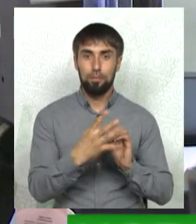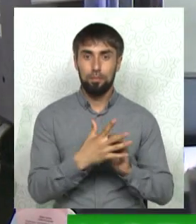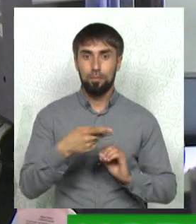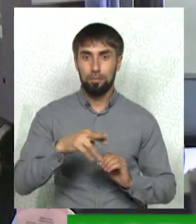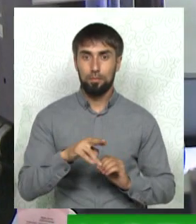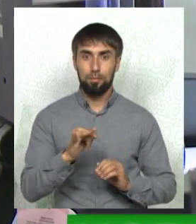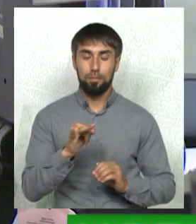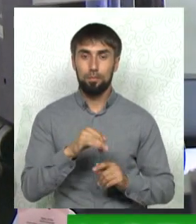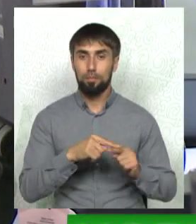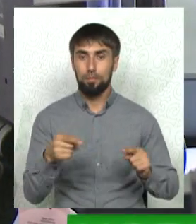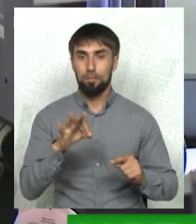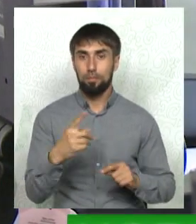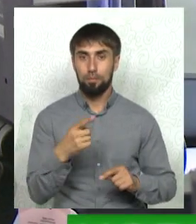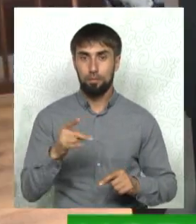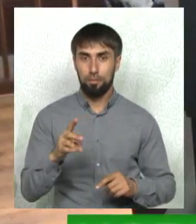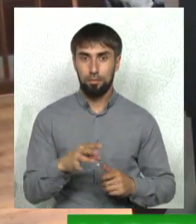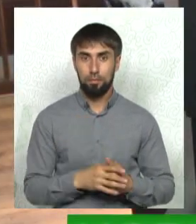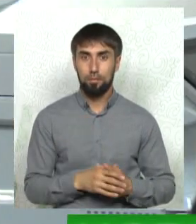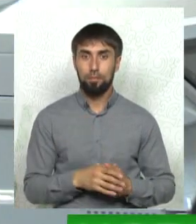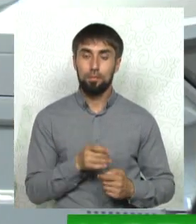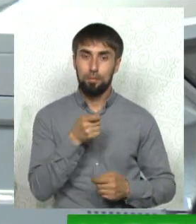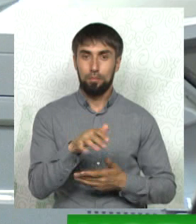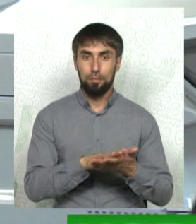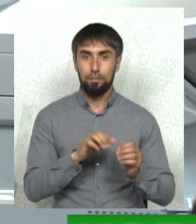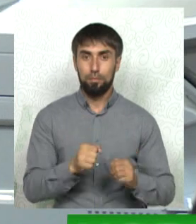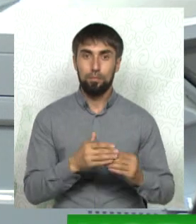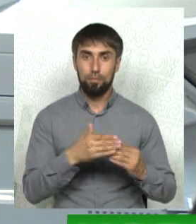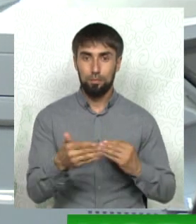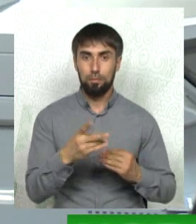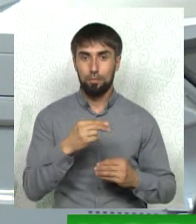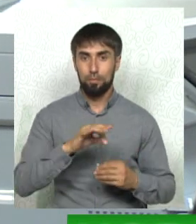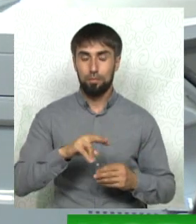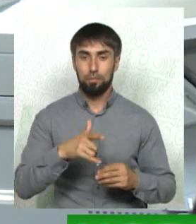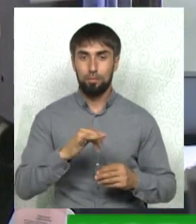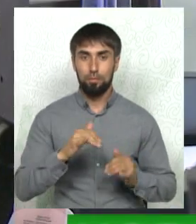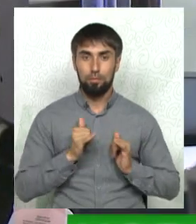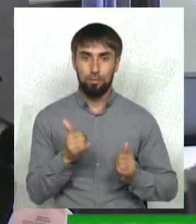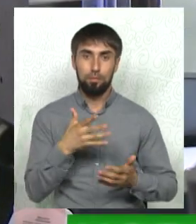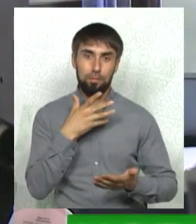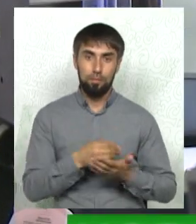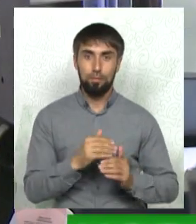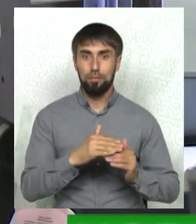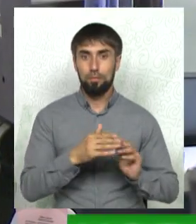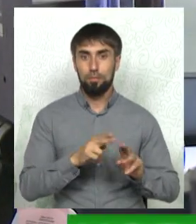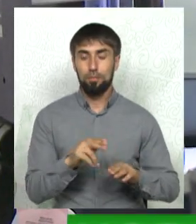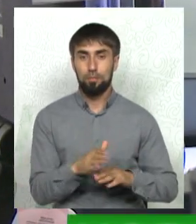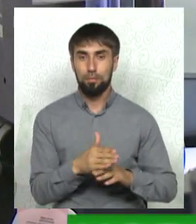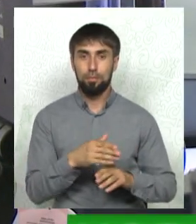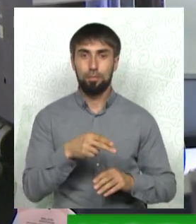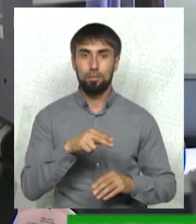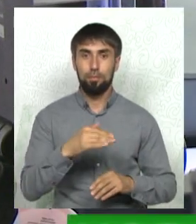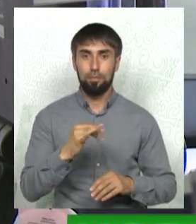15 июля и продлится до 1 ноября. Подать заявление можно дистанционно на портале госуслуг или лично в территориальном отделении